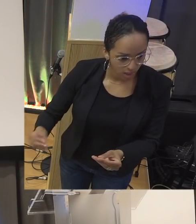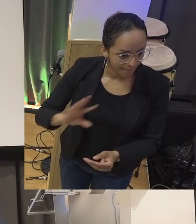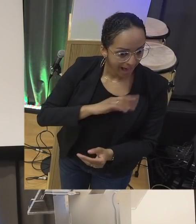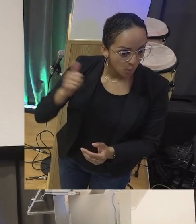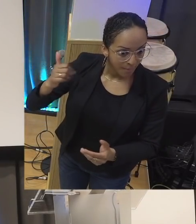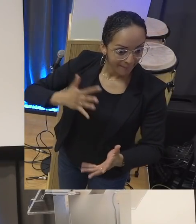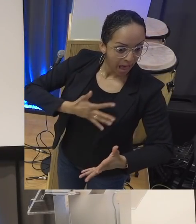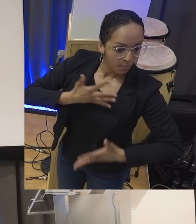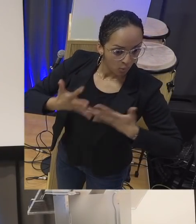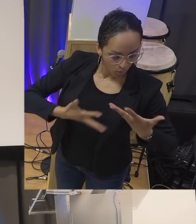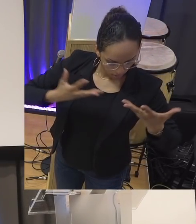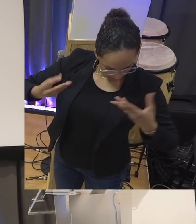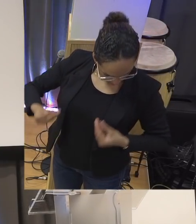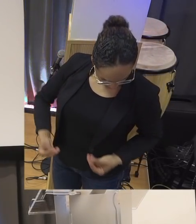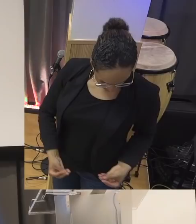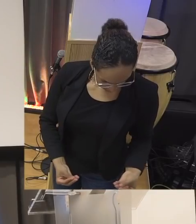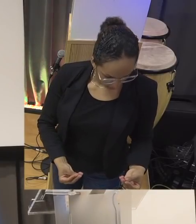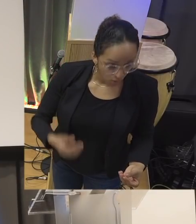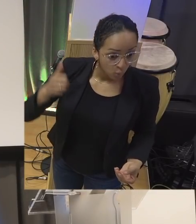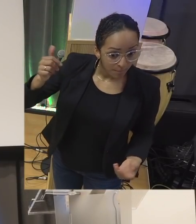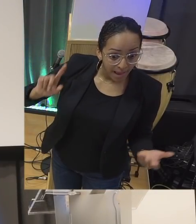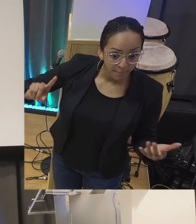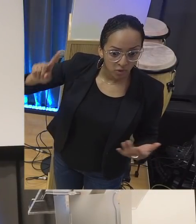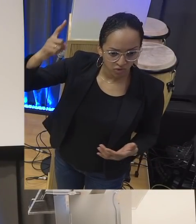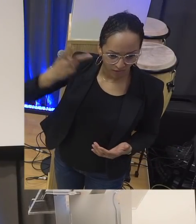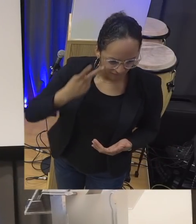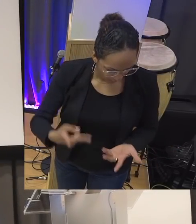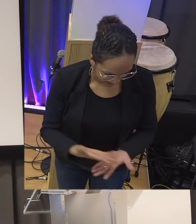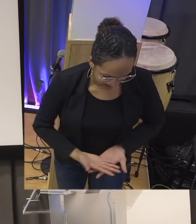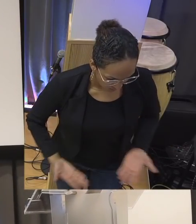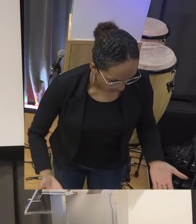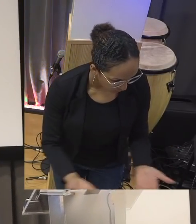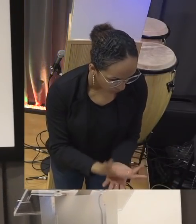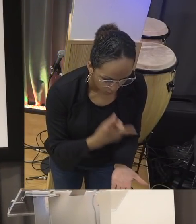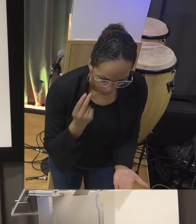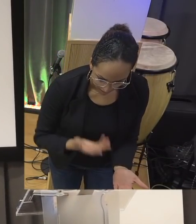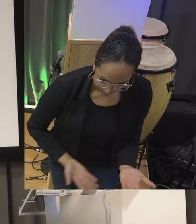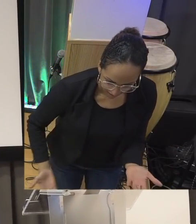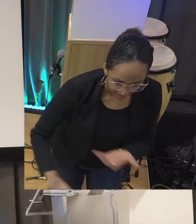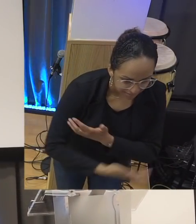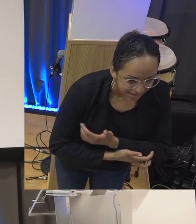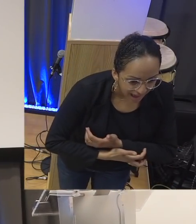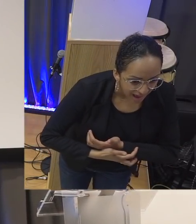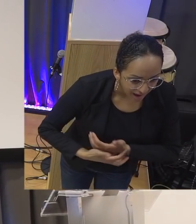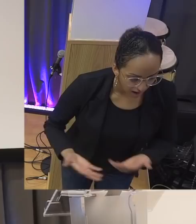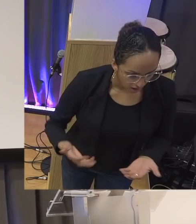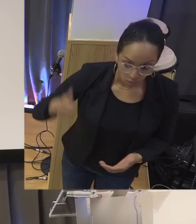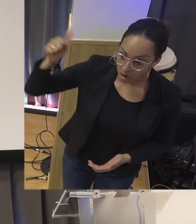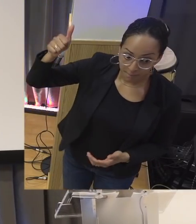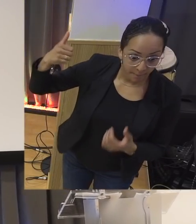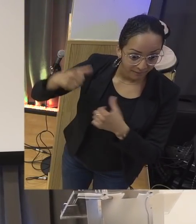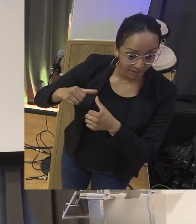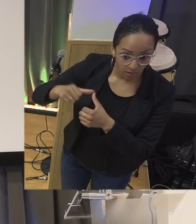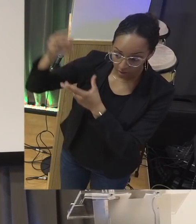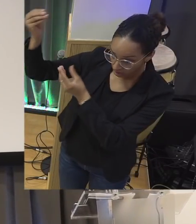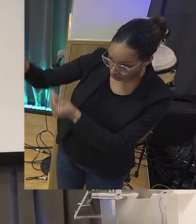finalement, ce Dieu qui est tout-puissant s'abaisse dans la misère humaine. Il s'abaisse, il s'incarne bien jusqu'à nous, mais c'est toute la gloire de